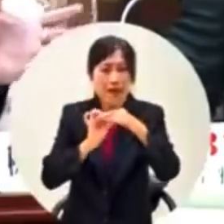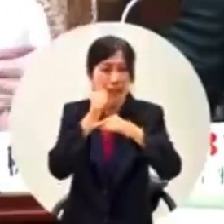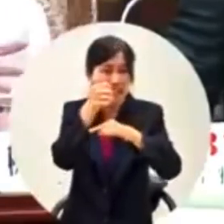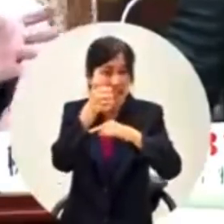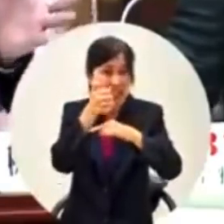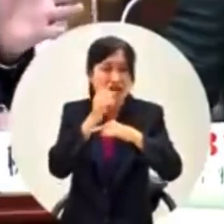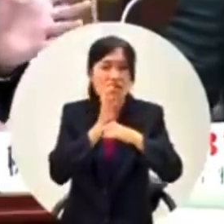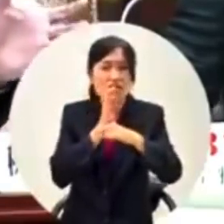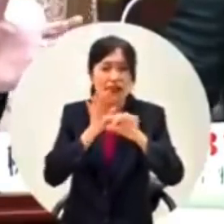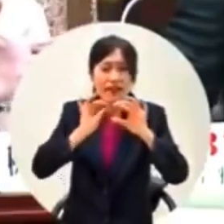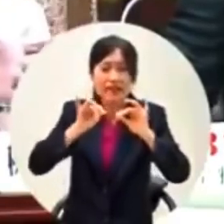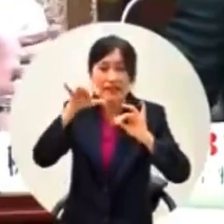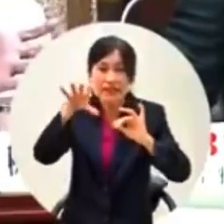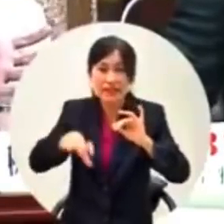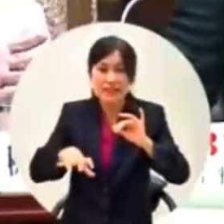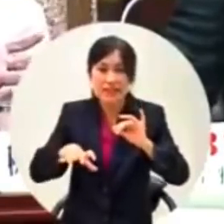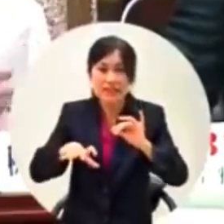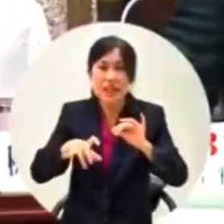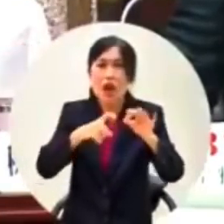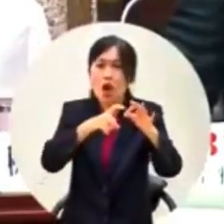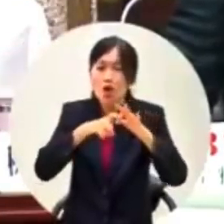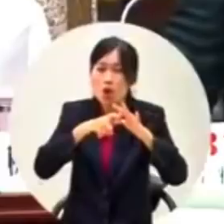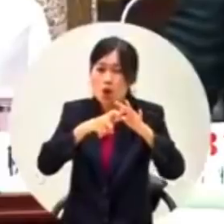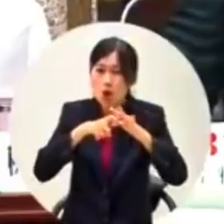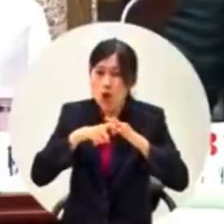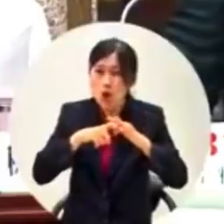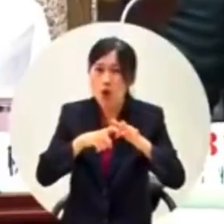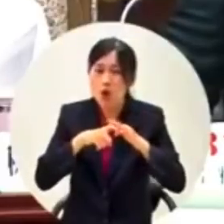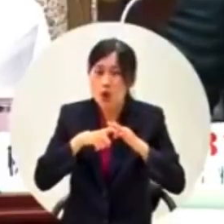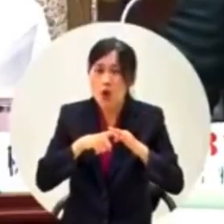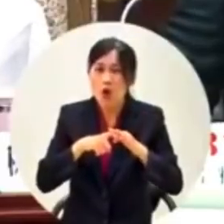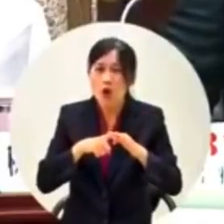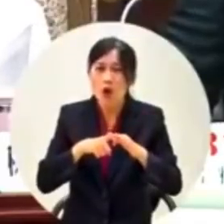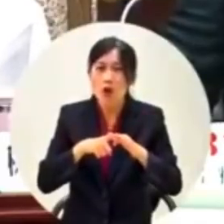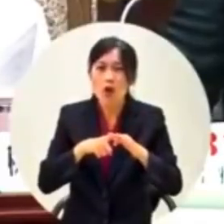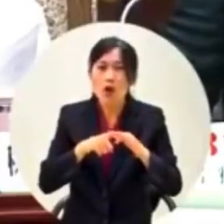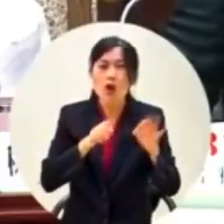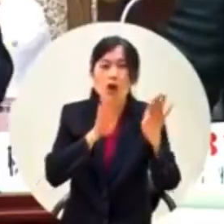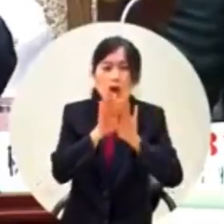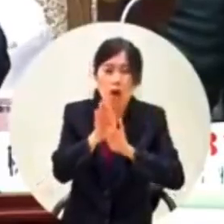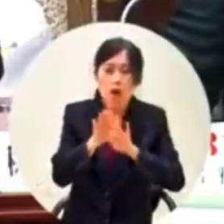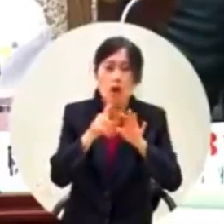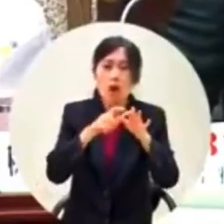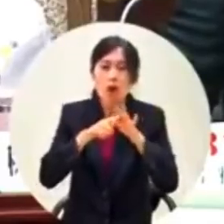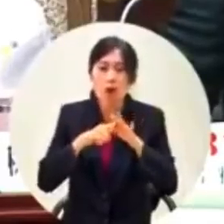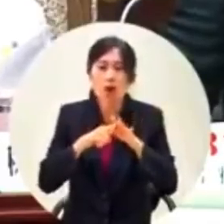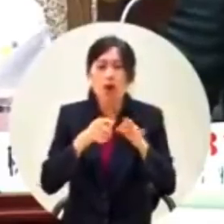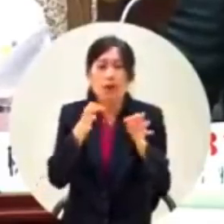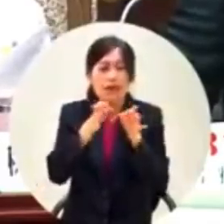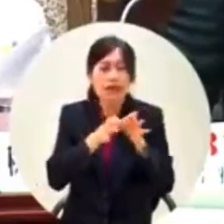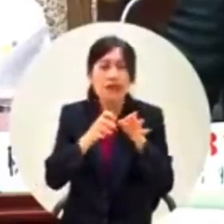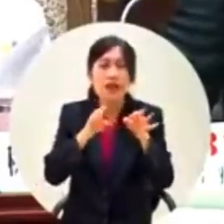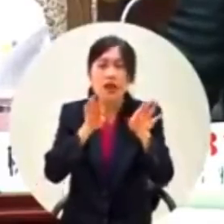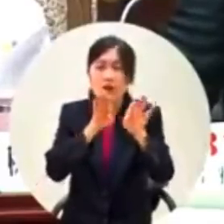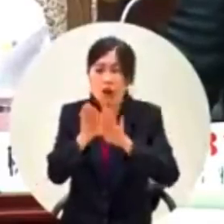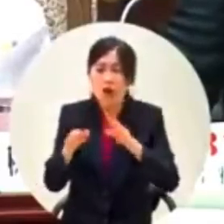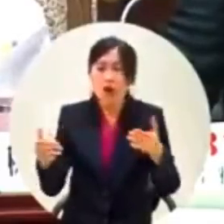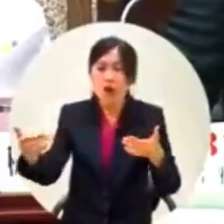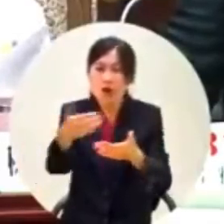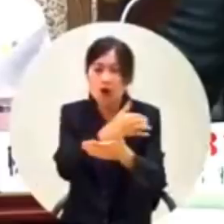当地的迄落营业收入的营业额，就是你的所得税跟营业事业所得税，整体加起来一占